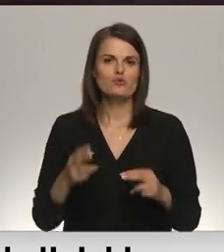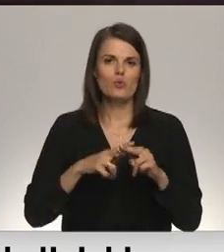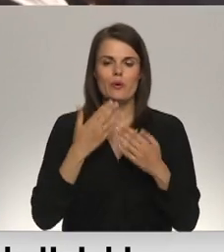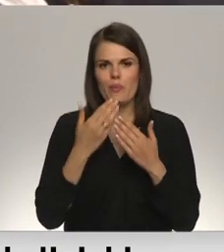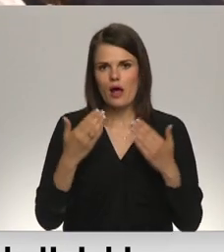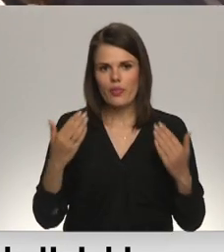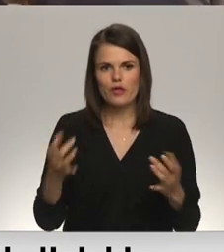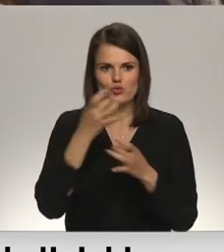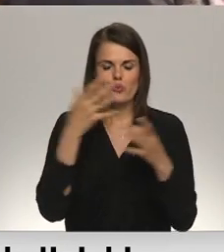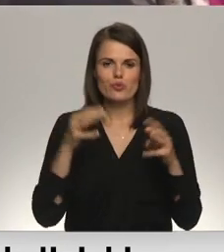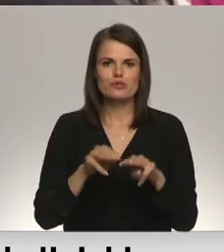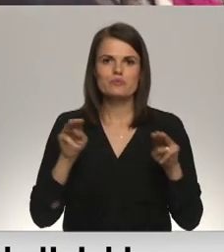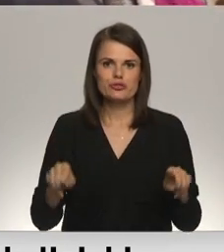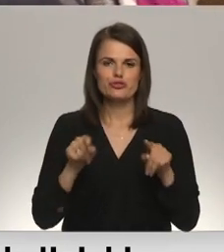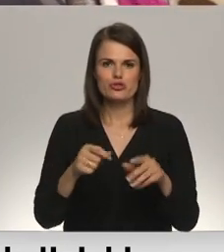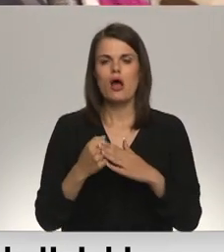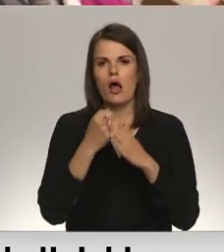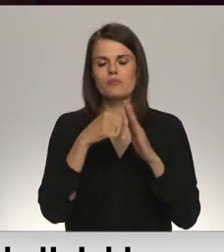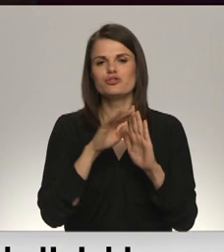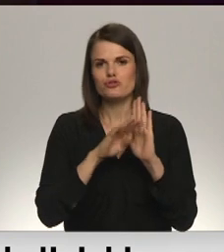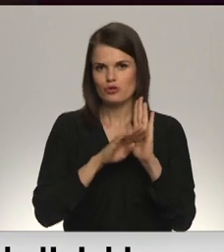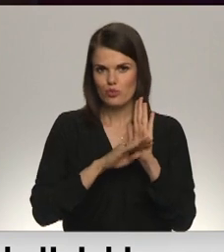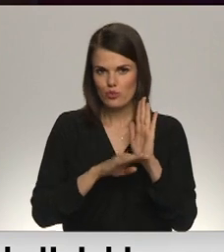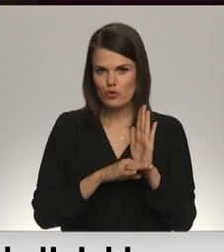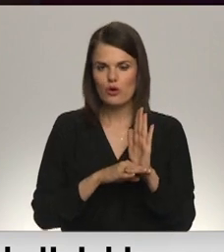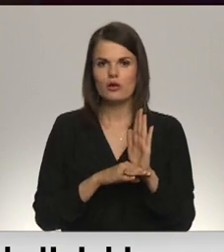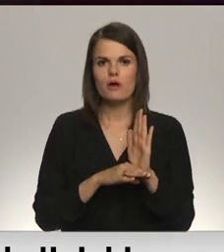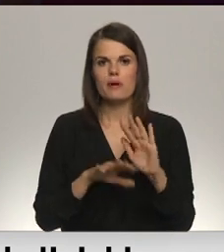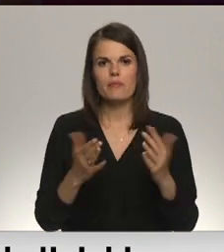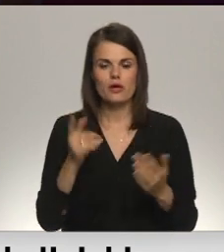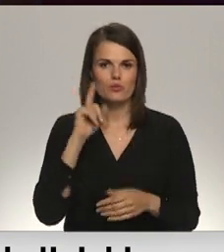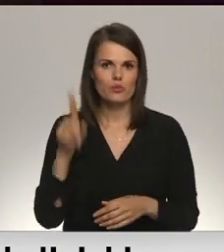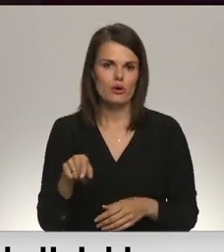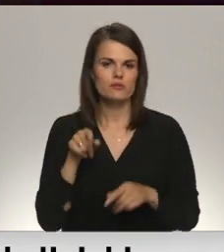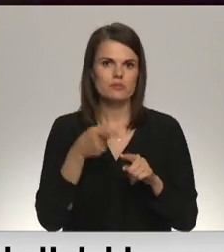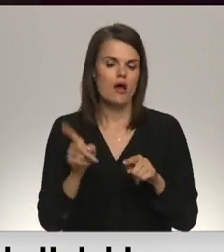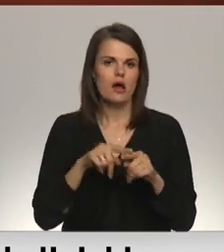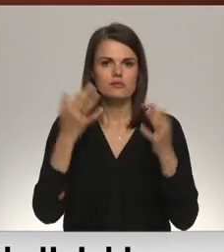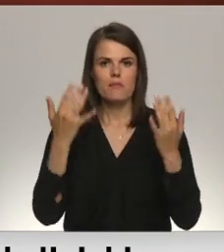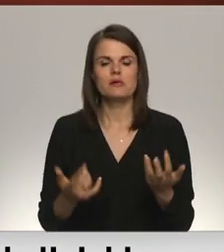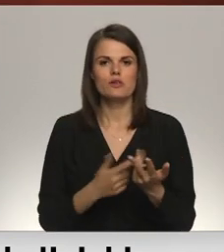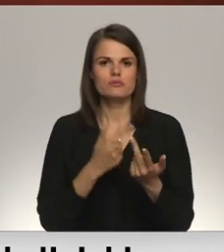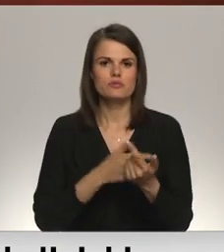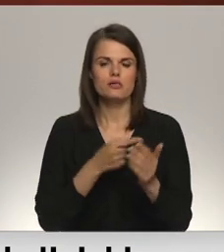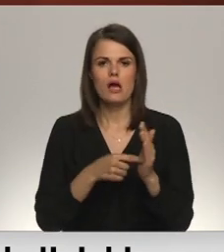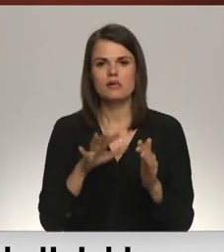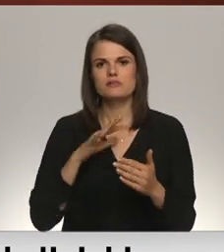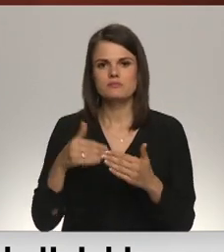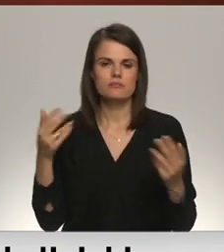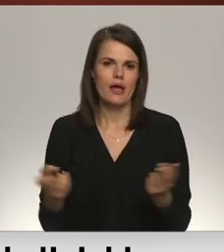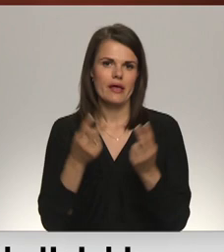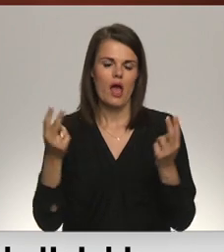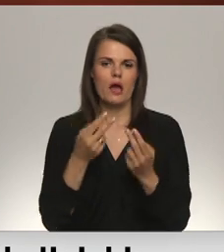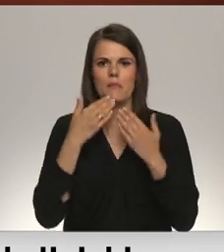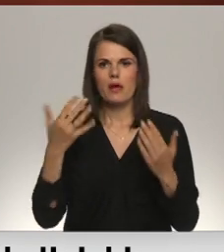paldies kultūras ministrijas šai atbalsta programmai. Bet, protams, nu, tāds pasākums skaits, kā tas bija ierasts, nu, teiksim,